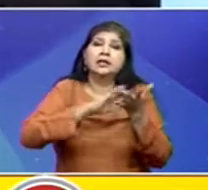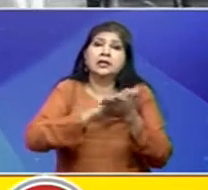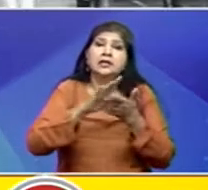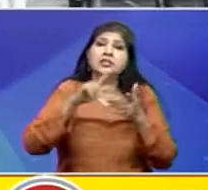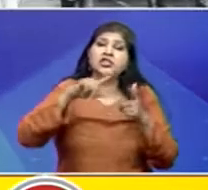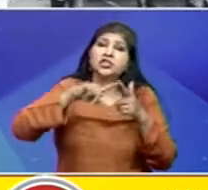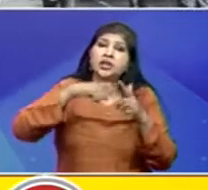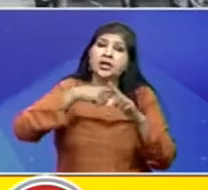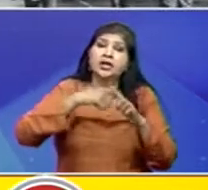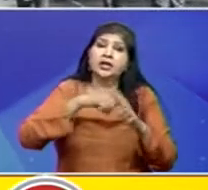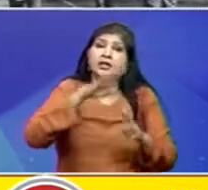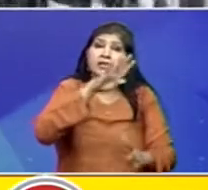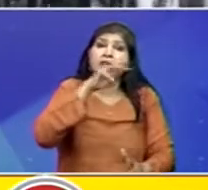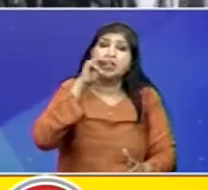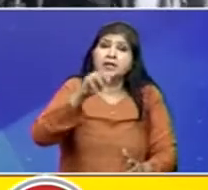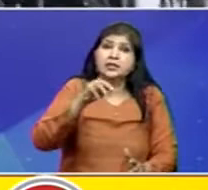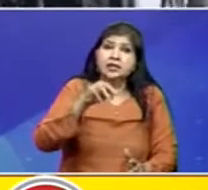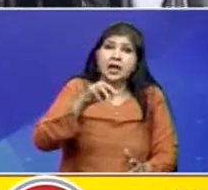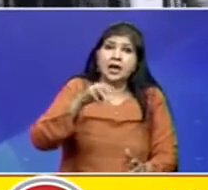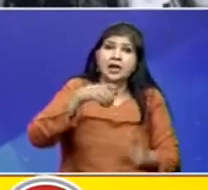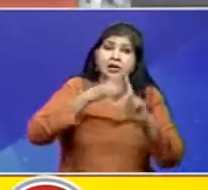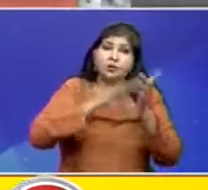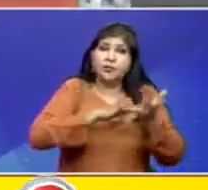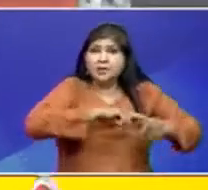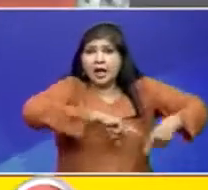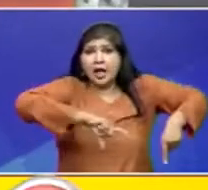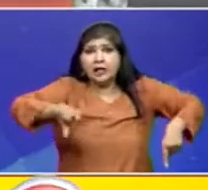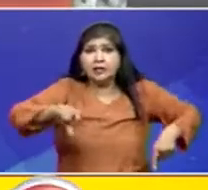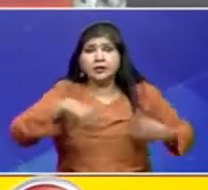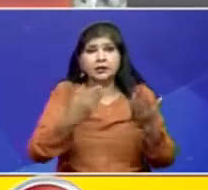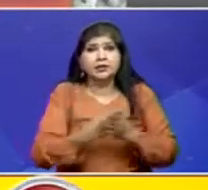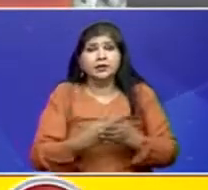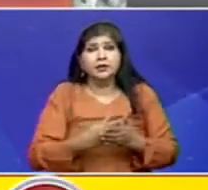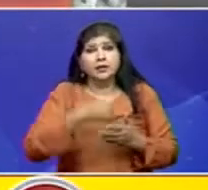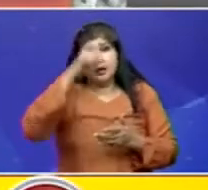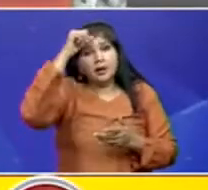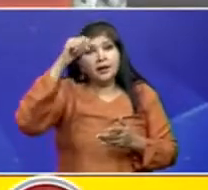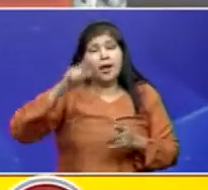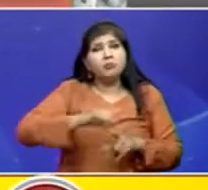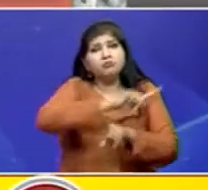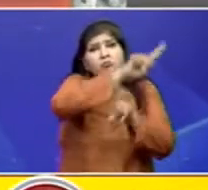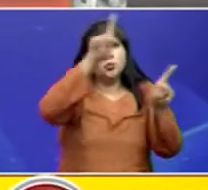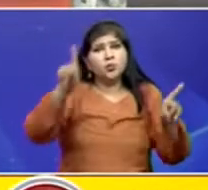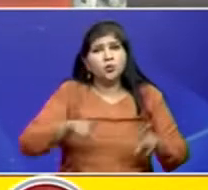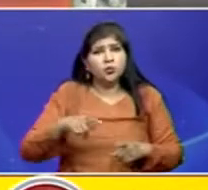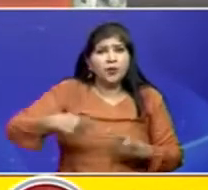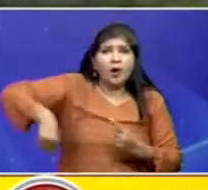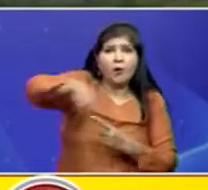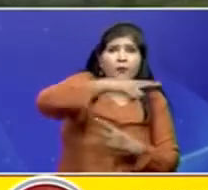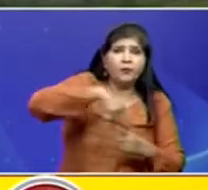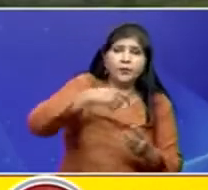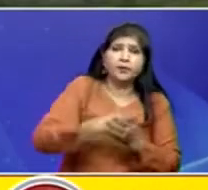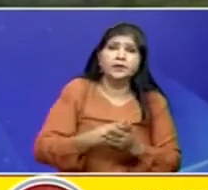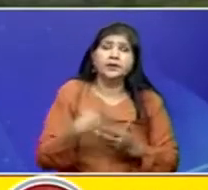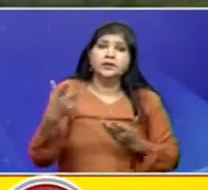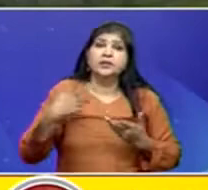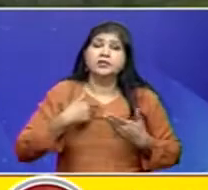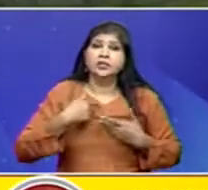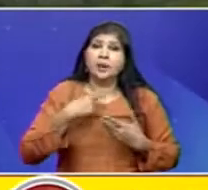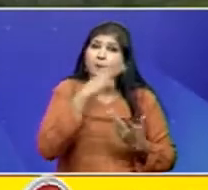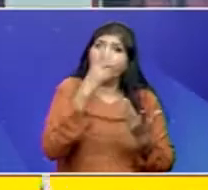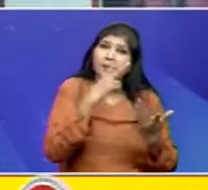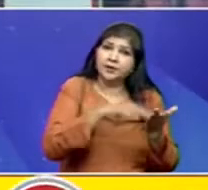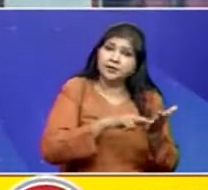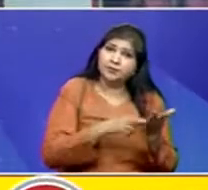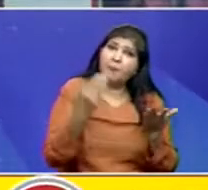किलोमेटर से अथिक पैदल चलकर एतिहासिक भारत यात्रा की थी उन्होंने जब संग्राले में उन